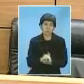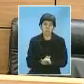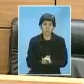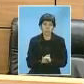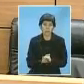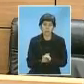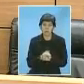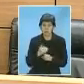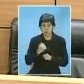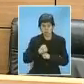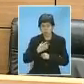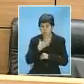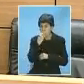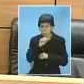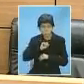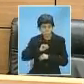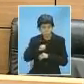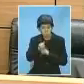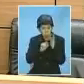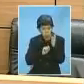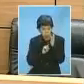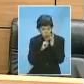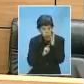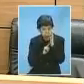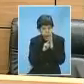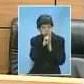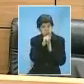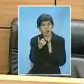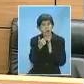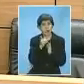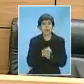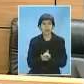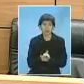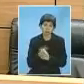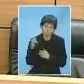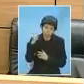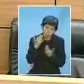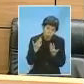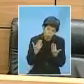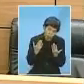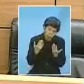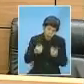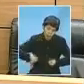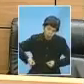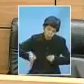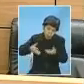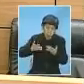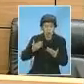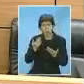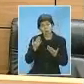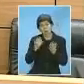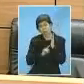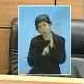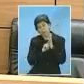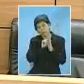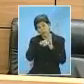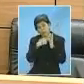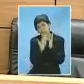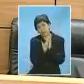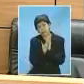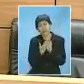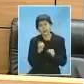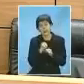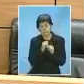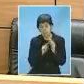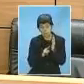มั้ยครับขึ้นรถไฟเนี่ยเร็วกว่าขึ้นเครื่องบินนะฮะขึ้นเองบินต้องไปรอก่อน 2ชั่วโมงบินเสร็จกว่าจะรอกระเป๋าเผลอๆไปกรุงเทพเชียงใม่ 5ชั่วโมงถ้านั่งรถ